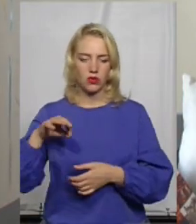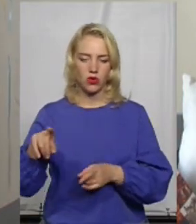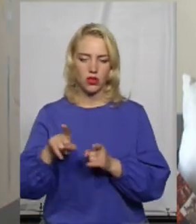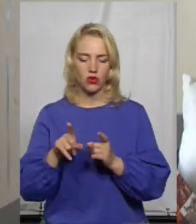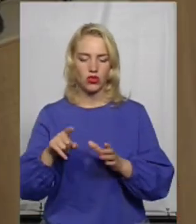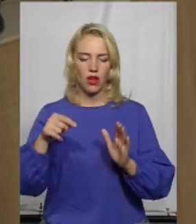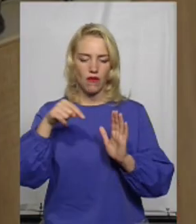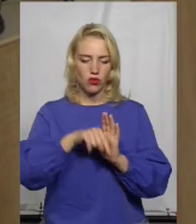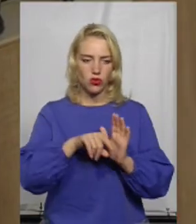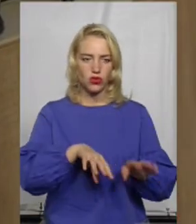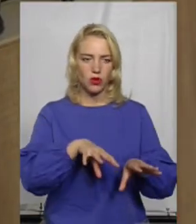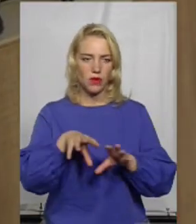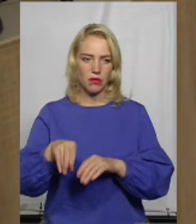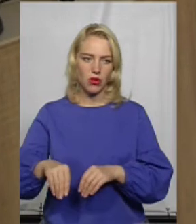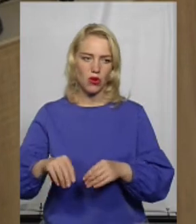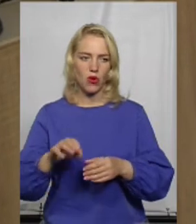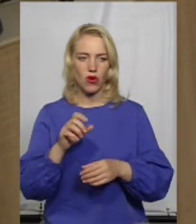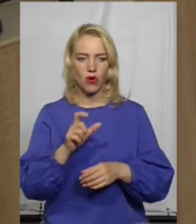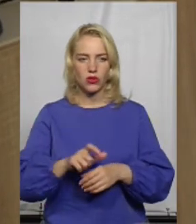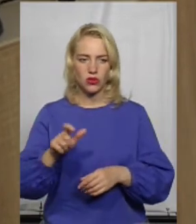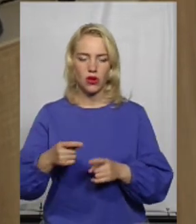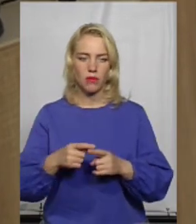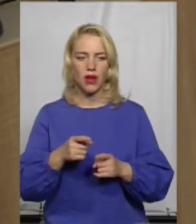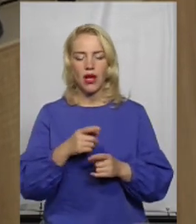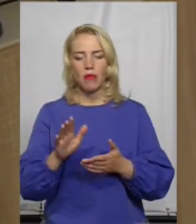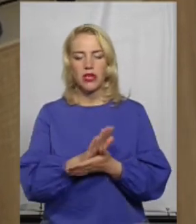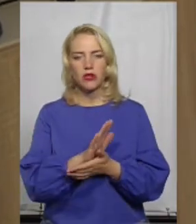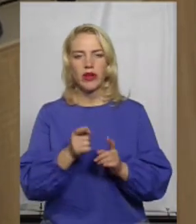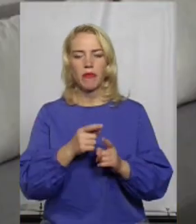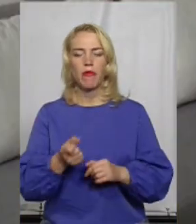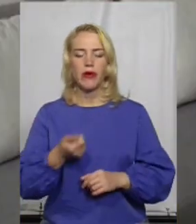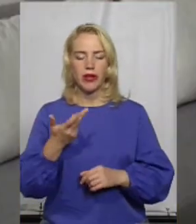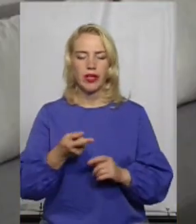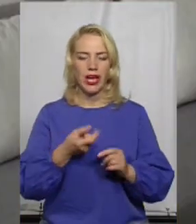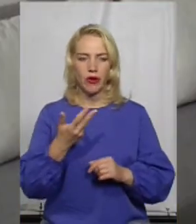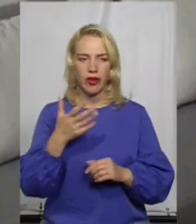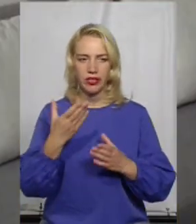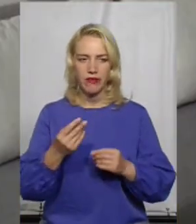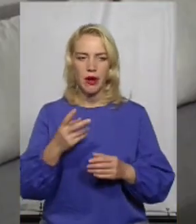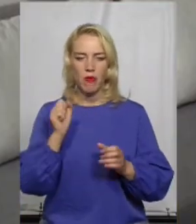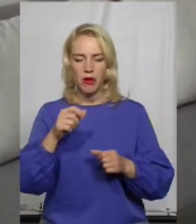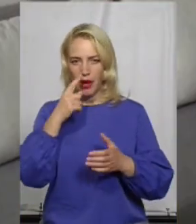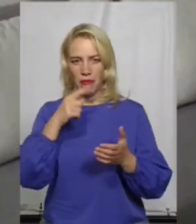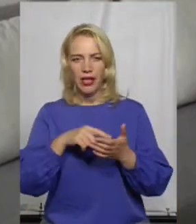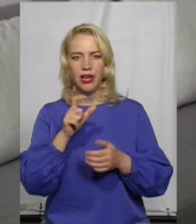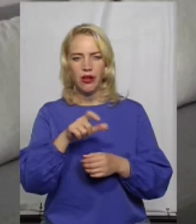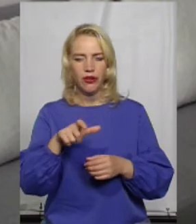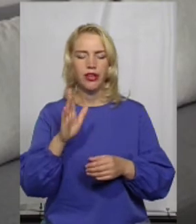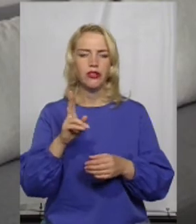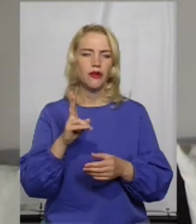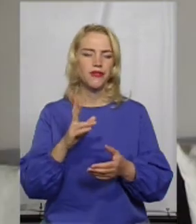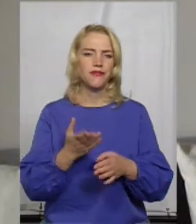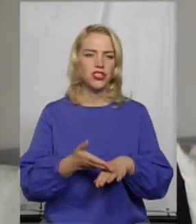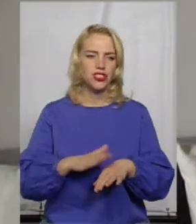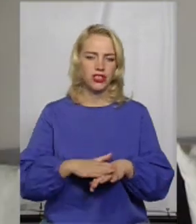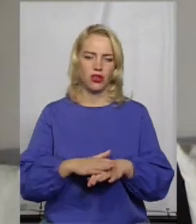переміщені особи. У кризовій кімнаті безкоштовно протягом кількох днів перебуватимуть особи, котрі опинились у важких життєвих обставинах. До прикладу, через